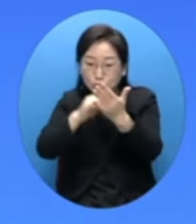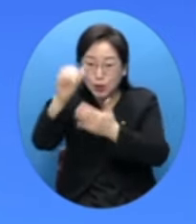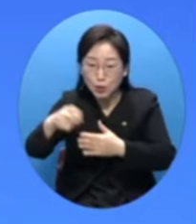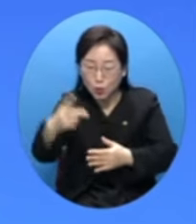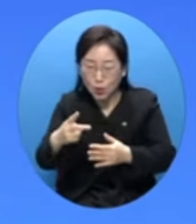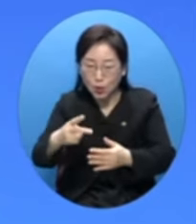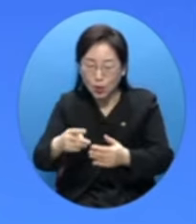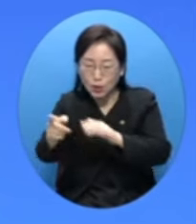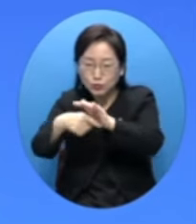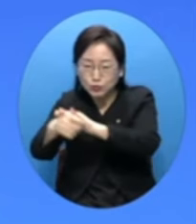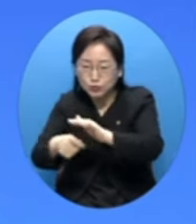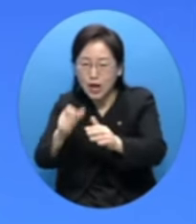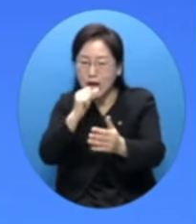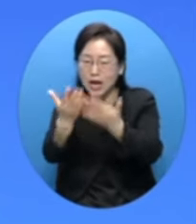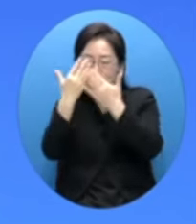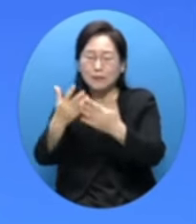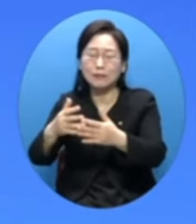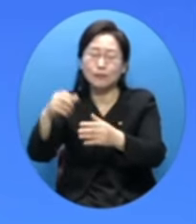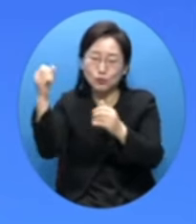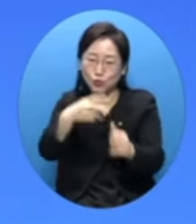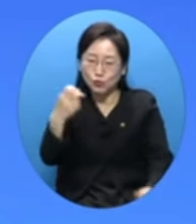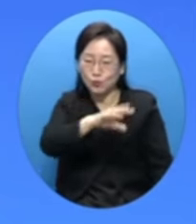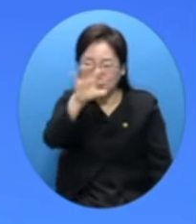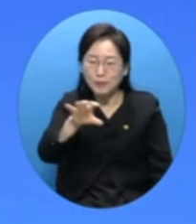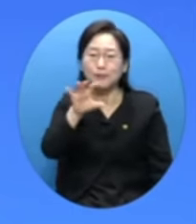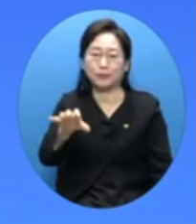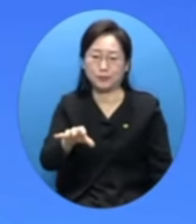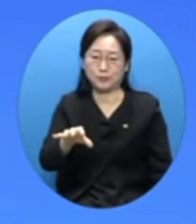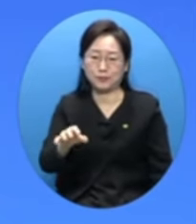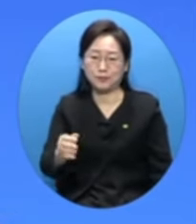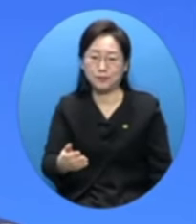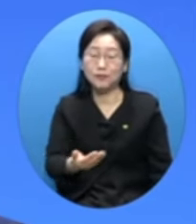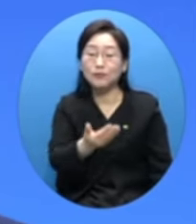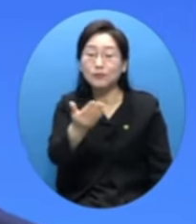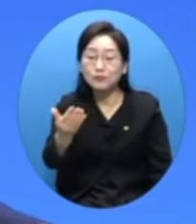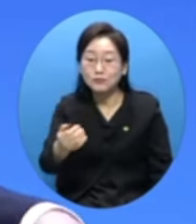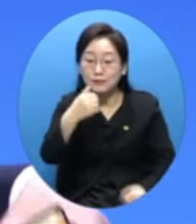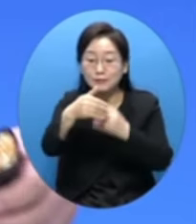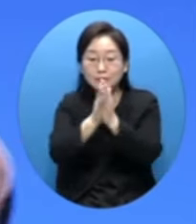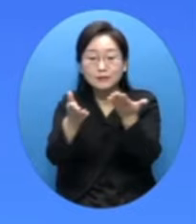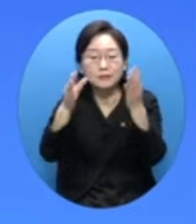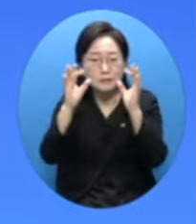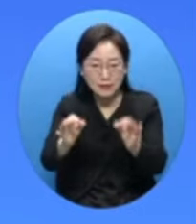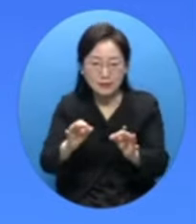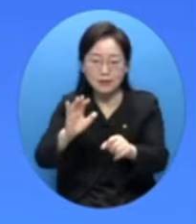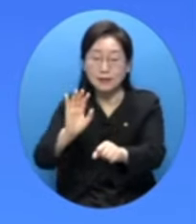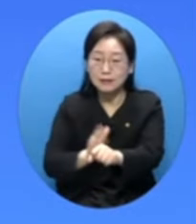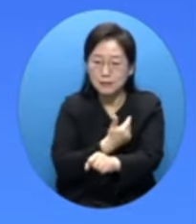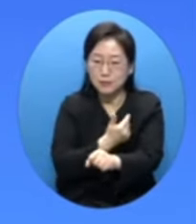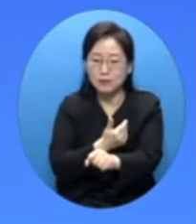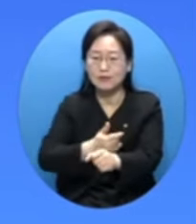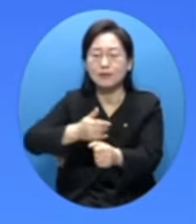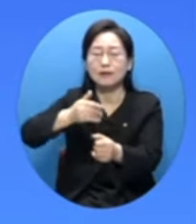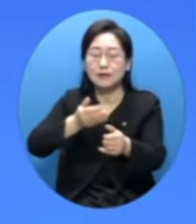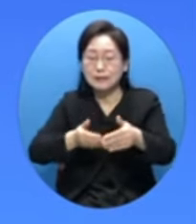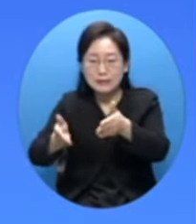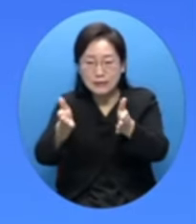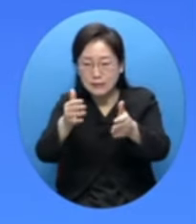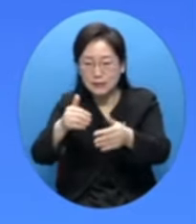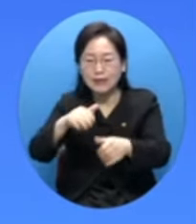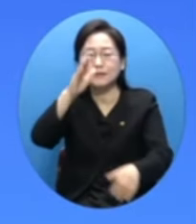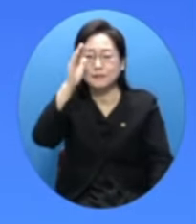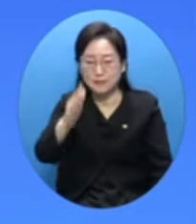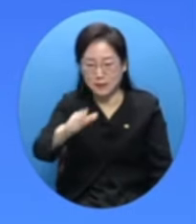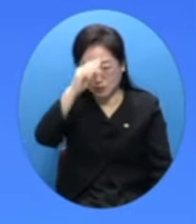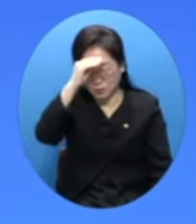것입니다. 여러분 성경이 우리에게 잘못된 길을 가지 않도록 우리